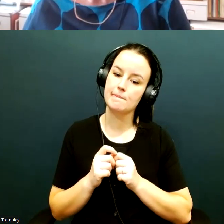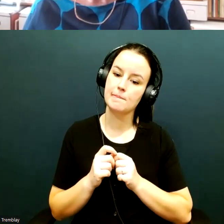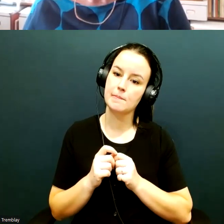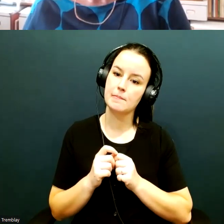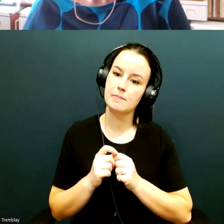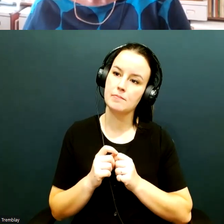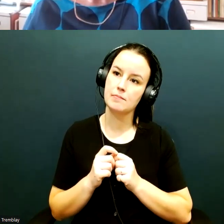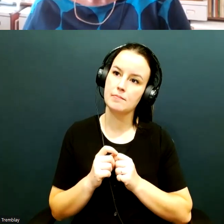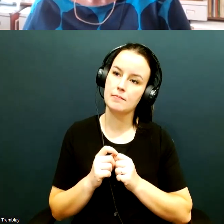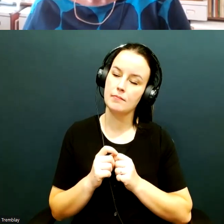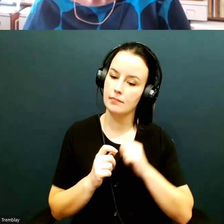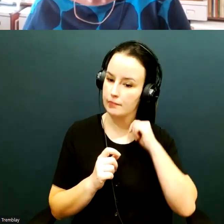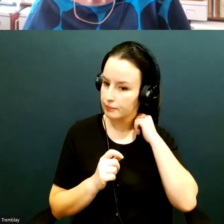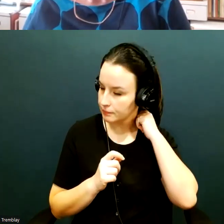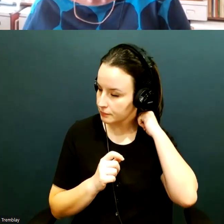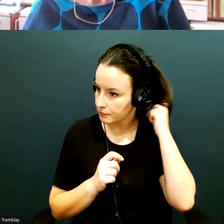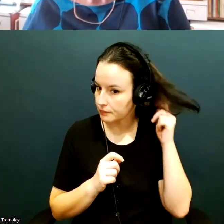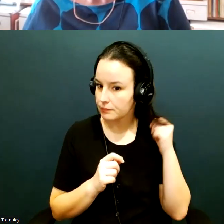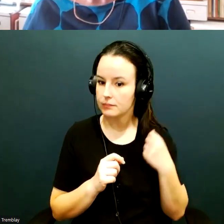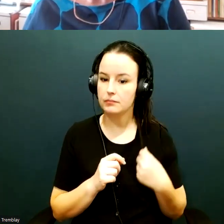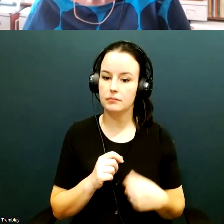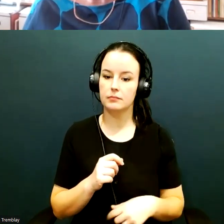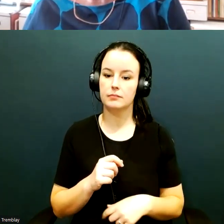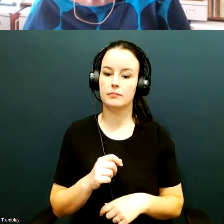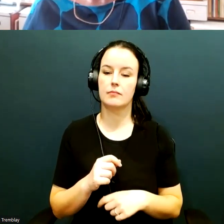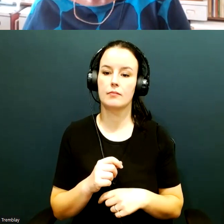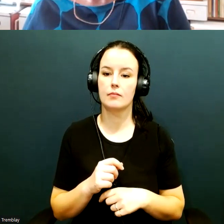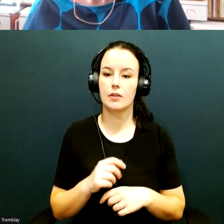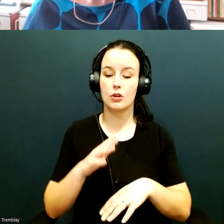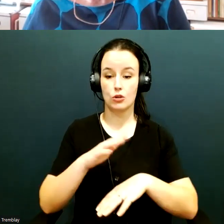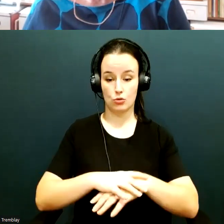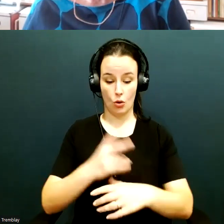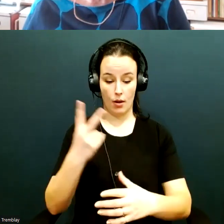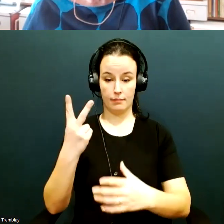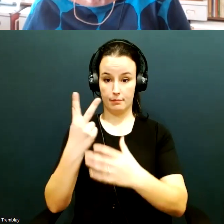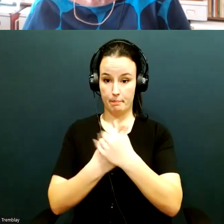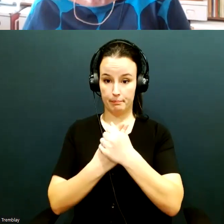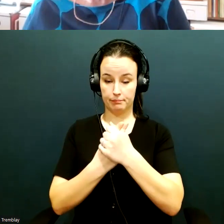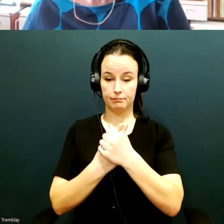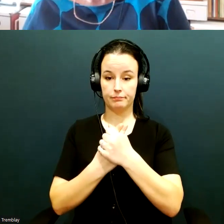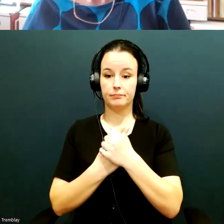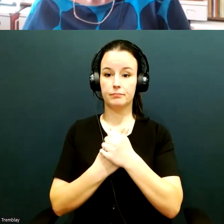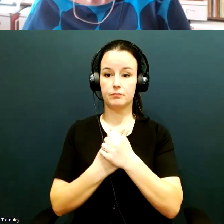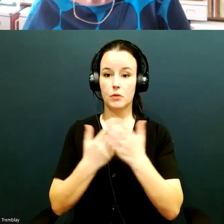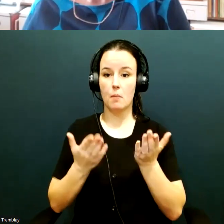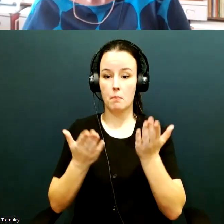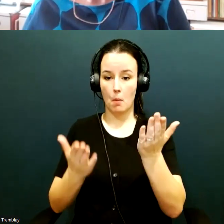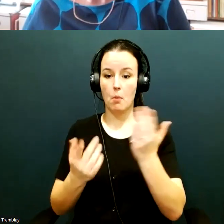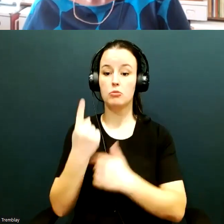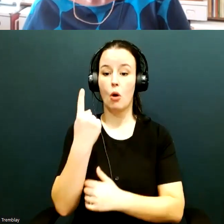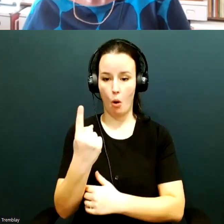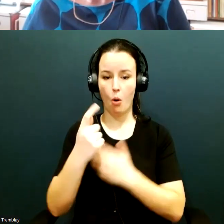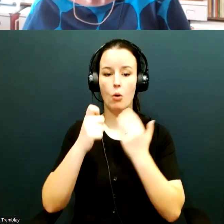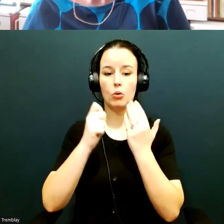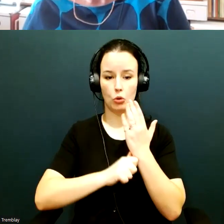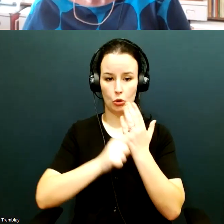tu me le permets. En fait, euh, pour accompagner le pairage des résidents, en fait, on a proposé un document